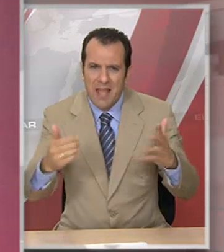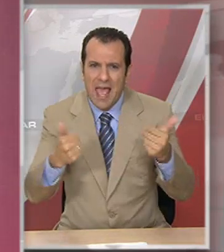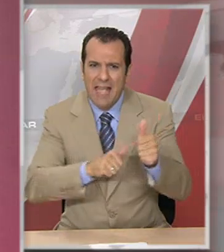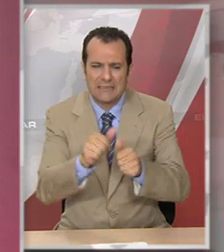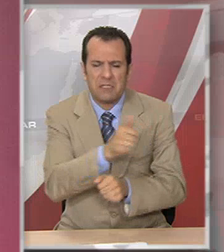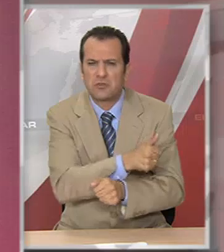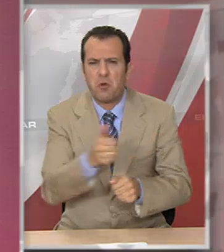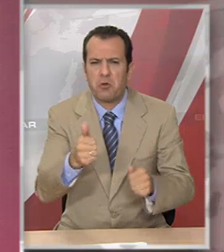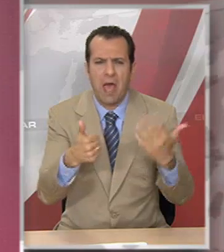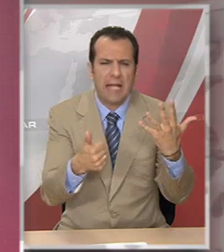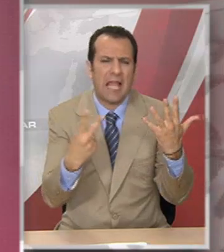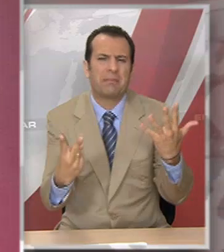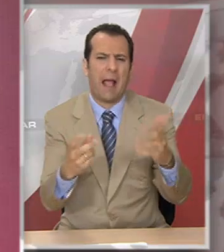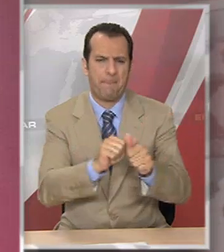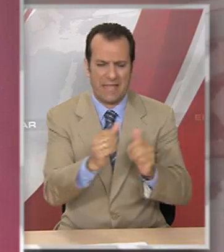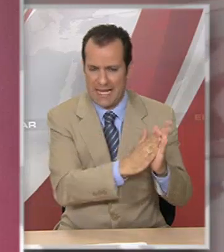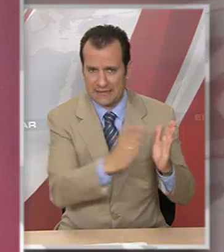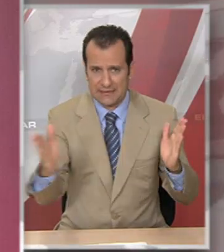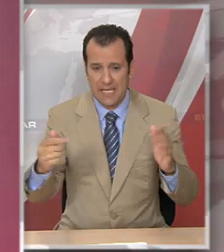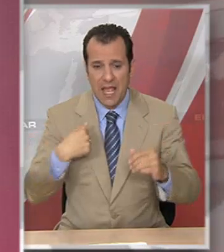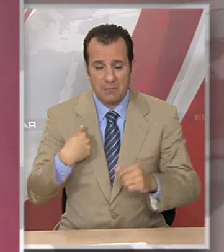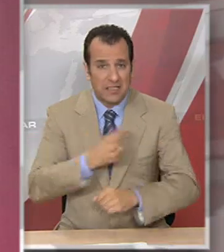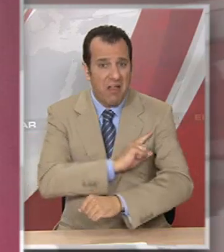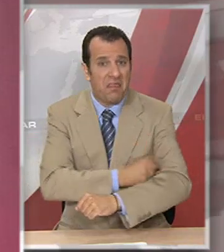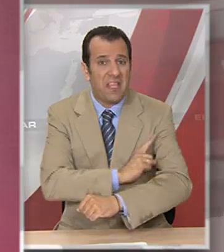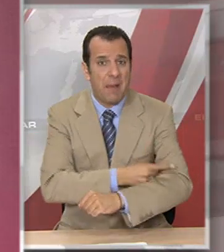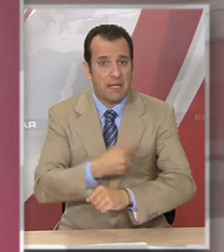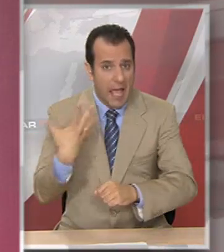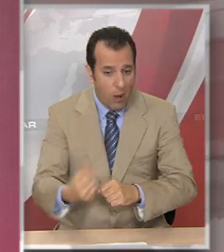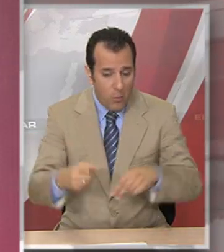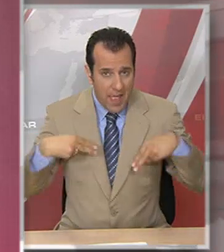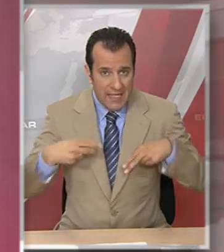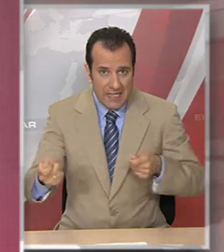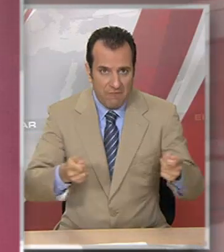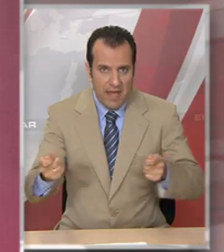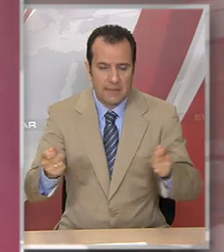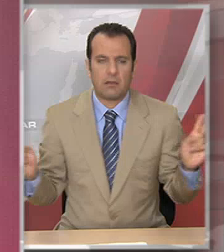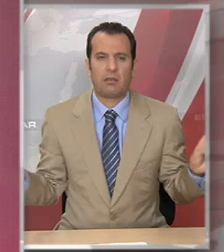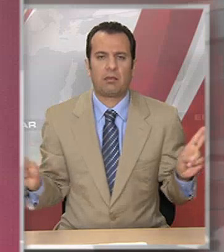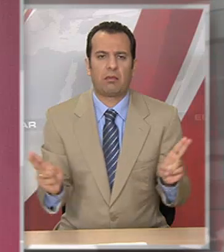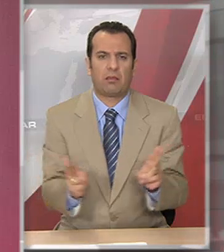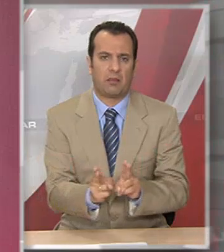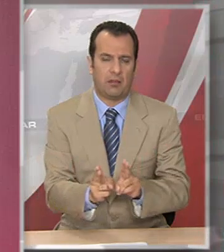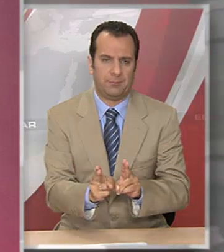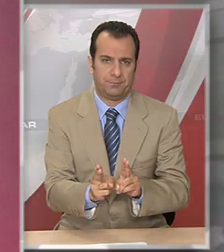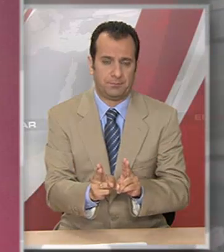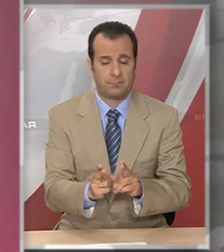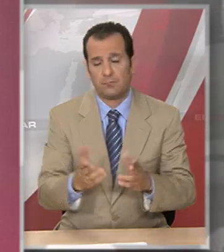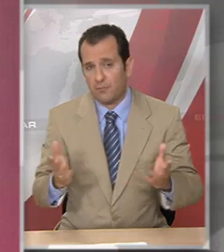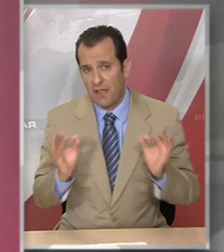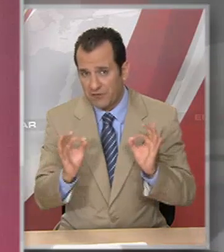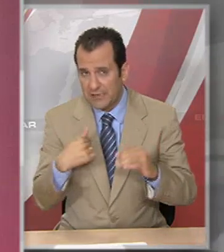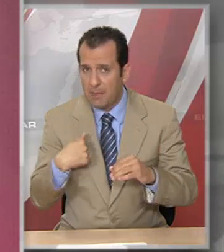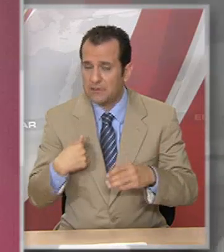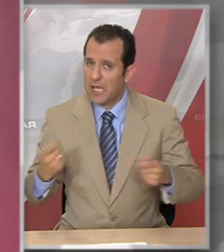κράτησε μόλις 7 μήνες οι δυνατότητές μας να κυβερνήσουμε ήταν περιορισμένες. Μπορέσαμε